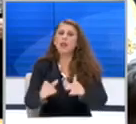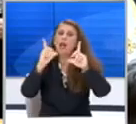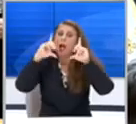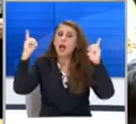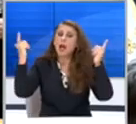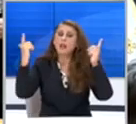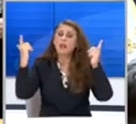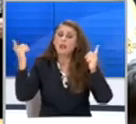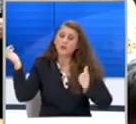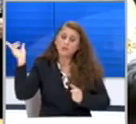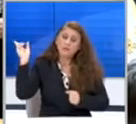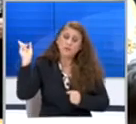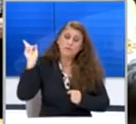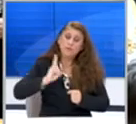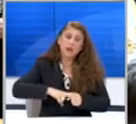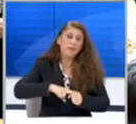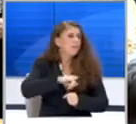Άγιος